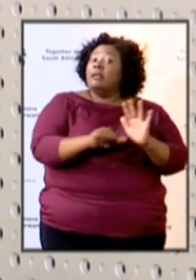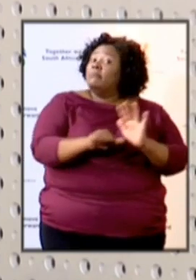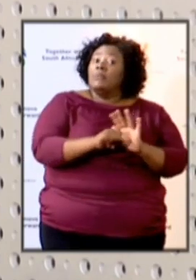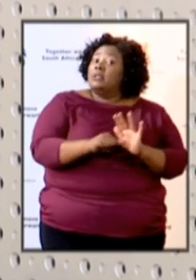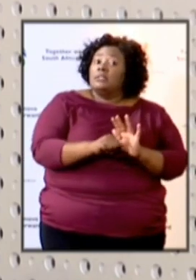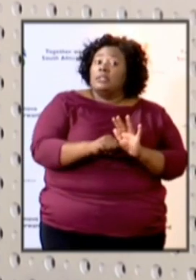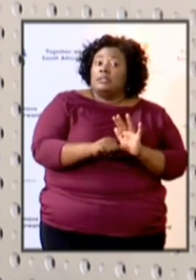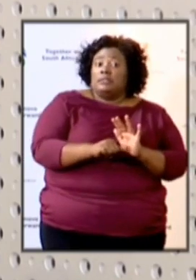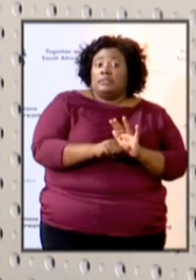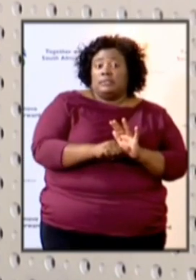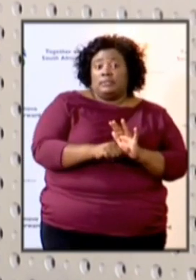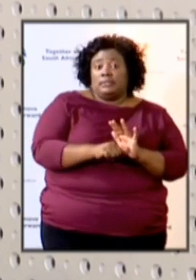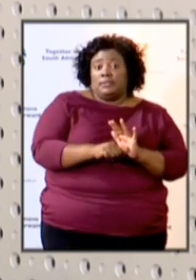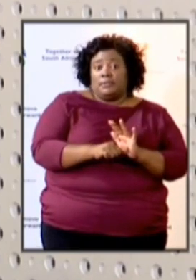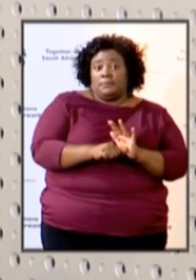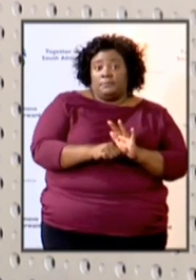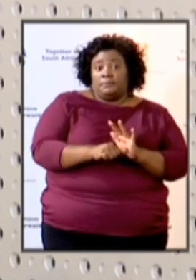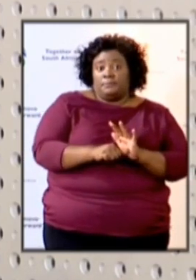kakhulu lokho